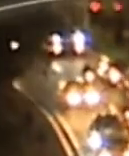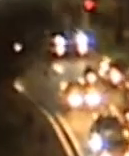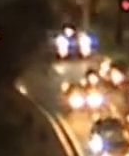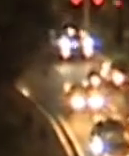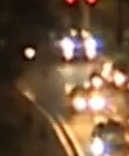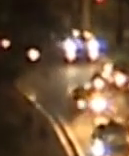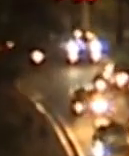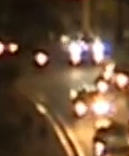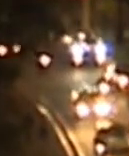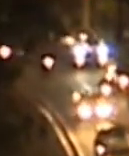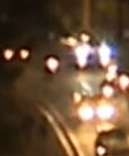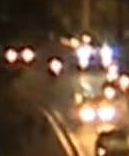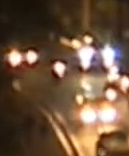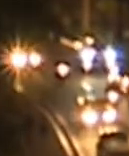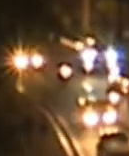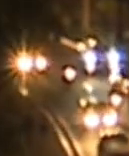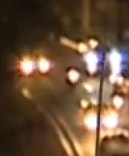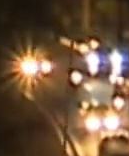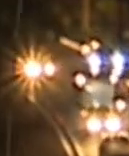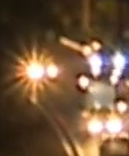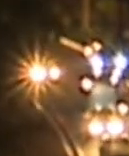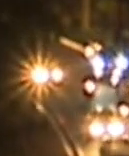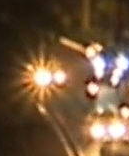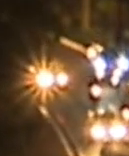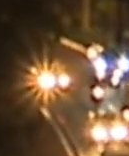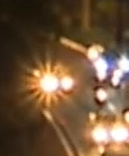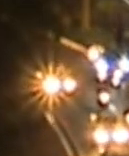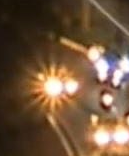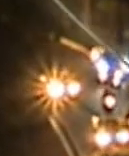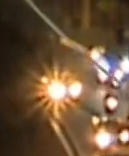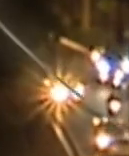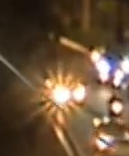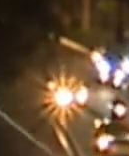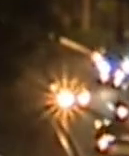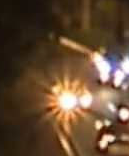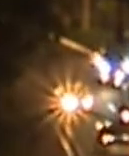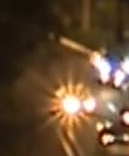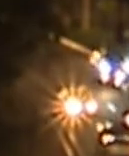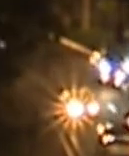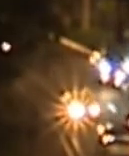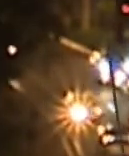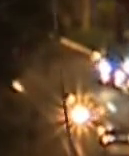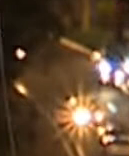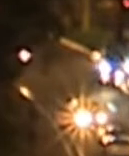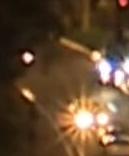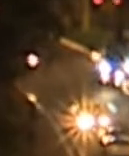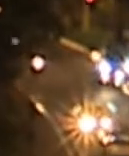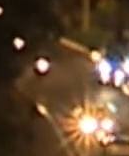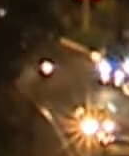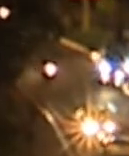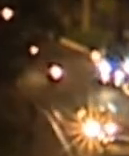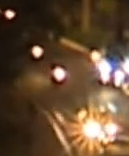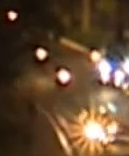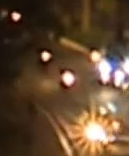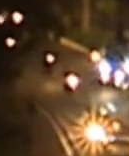makuru umugiye kuyagezwa nanjye kubw'Imana Vedaste fatanije na Emile Nshimiyimana mu rurimi rw'amarenga amakuru tuyahereye mu yavugwa mu isuku